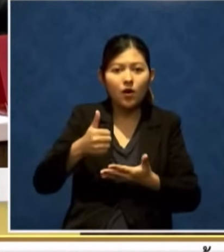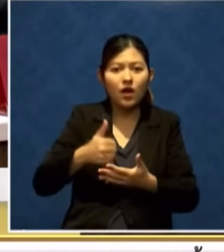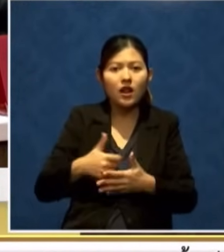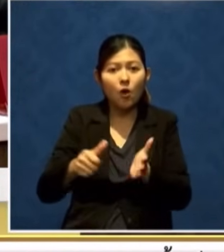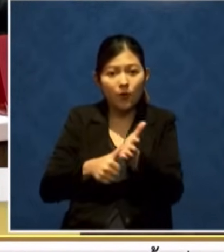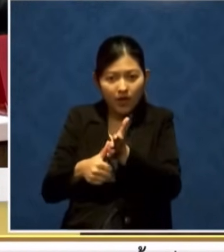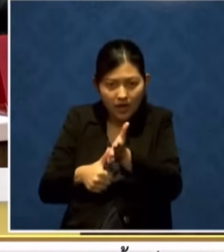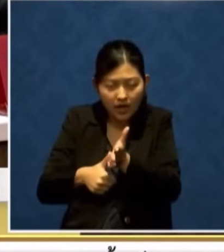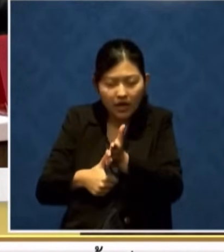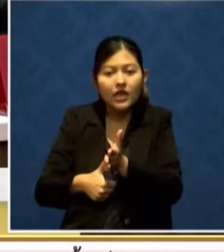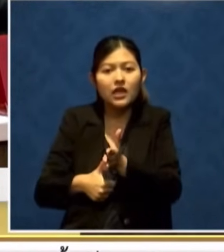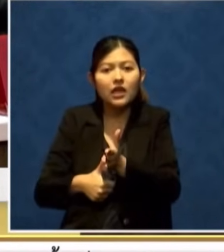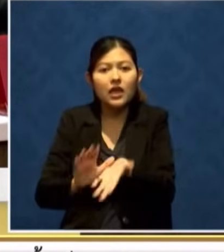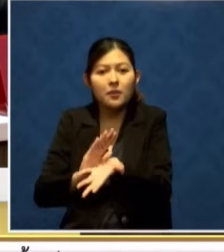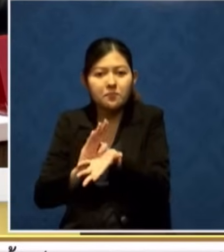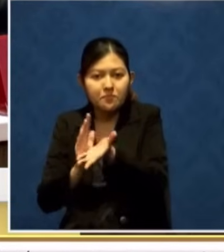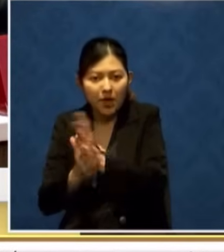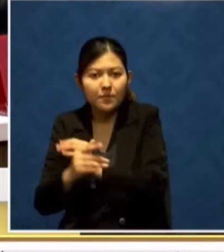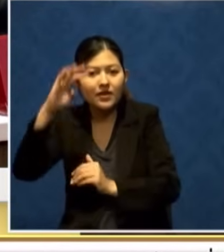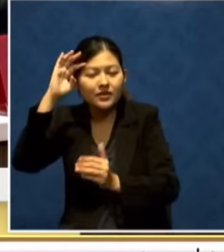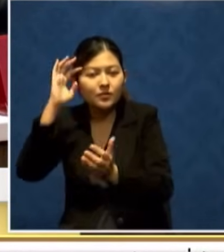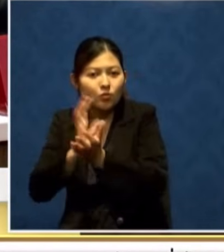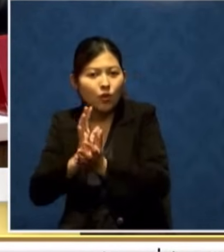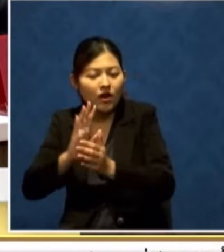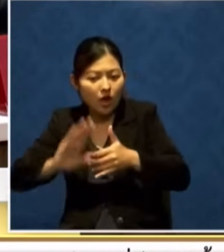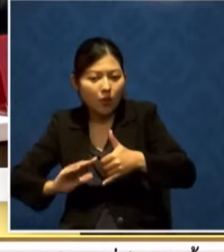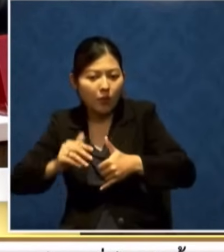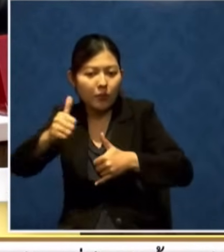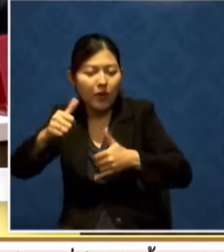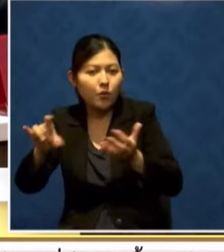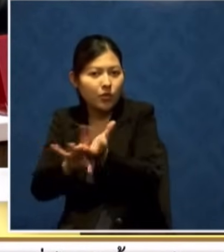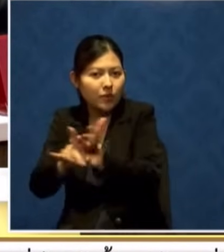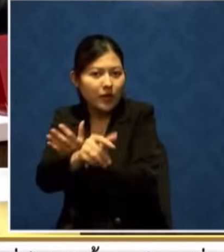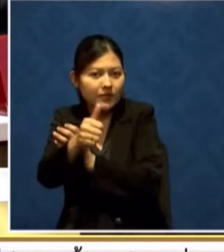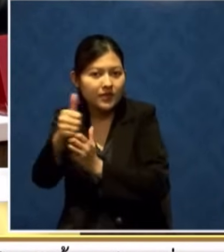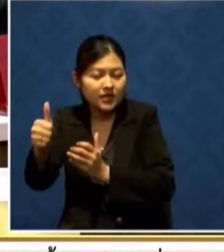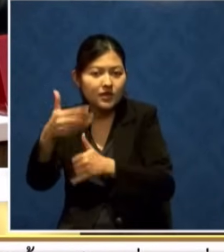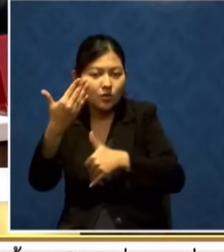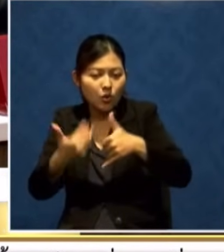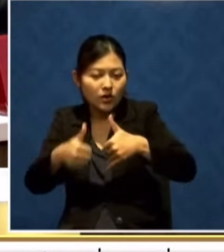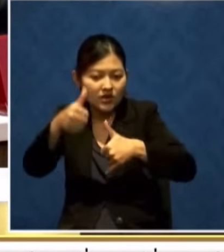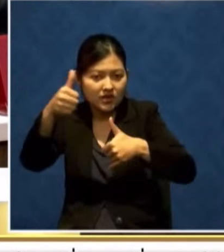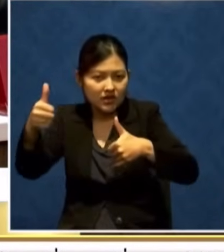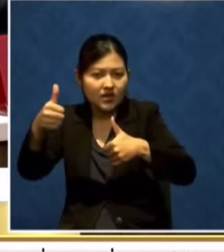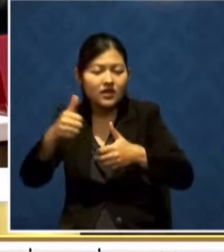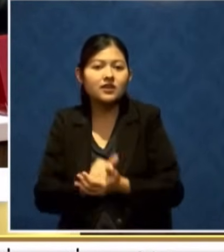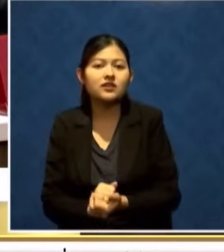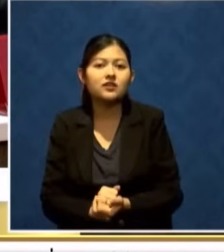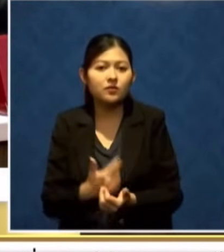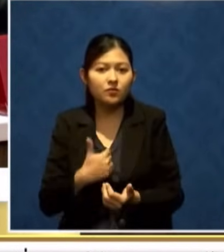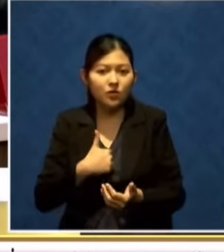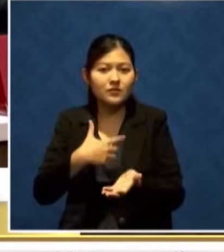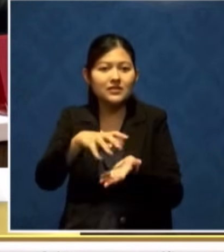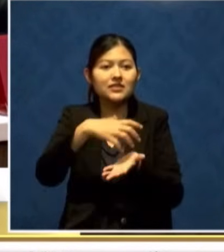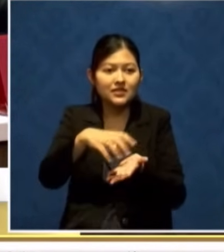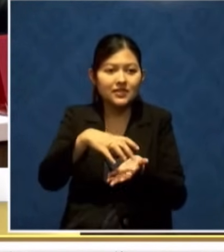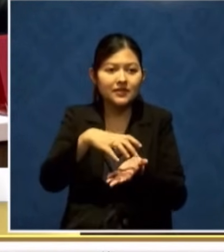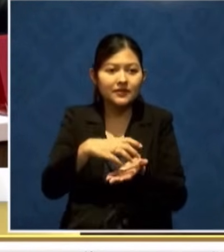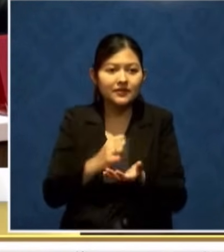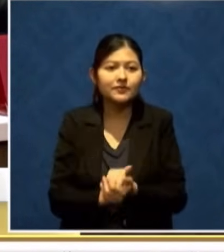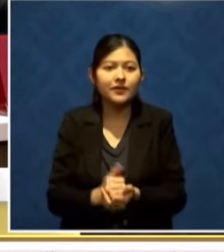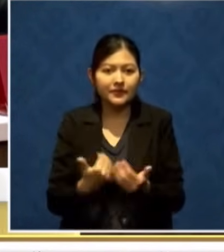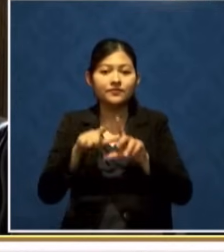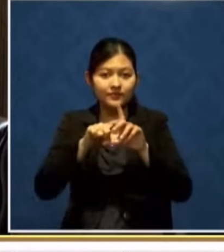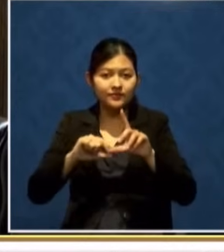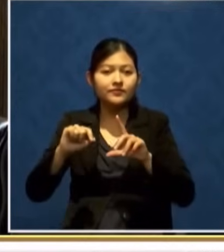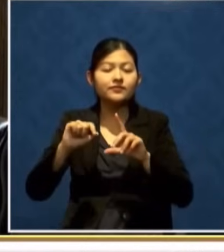ก็ปรับปรุงองค์กรตำรวจให้มีคุณภาพต่อไปผมจึงขออภิปรายไม่ยาวแต่